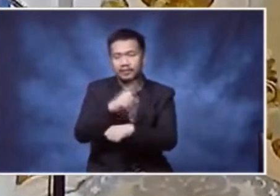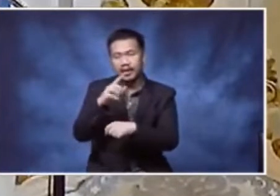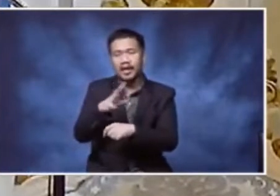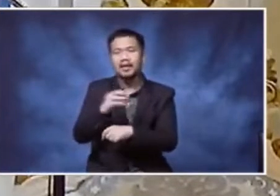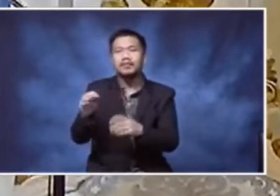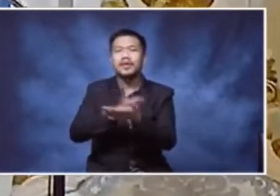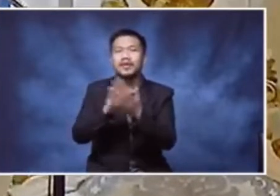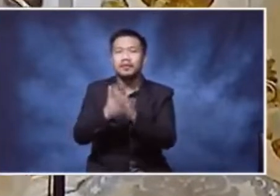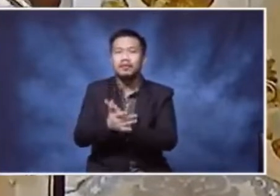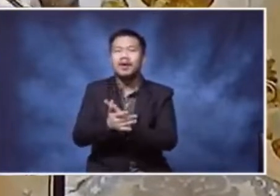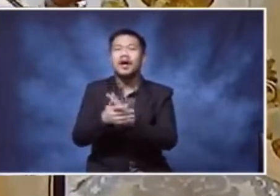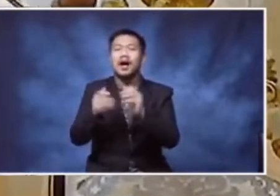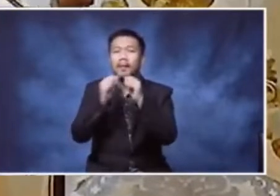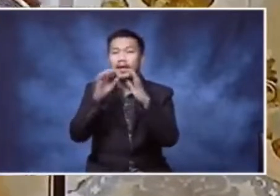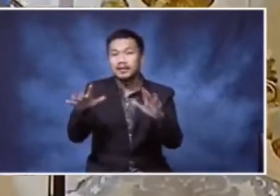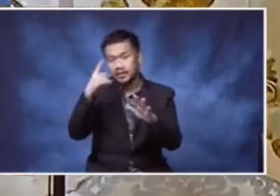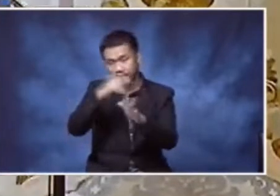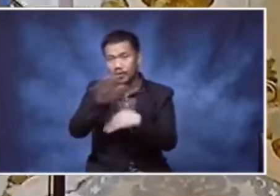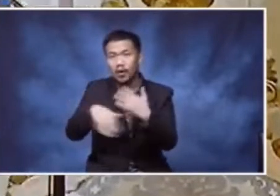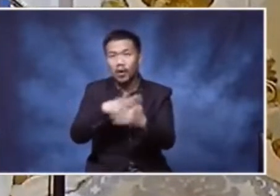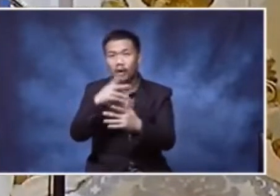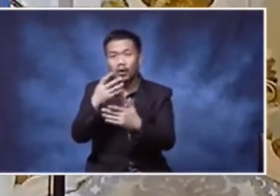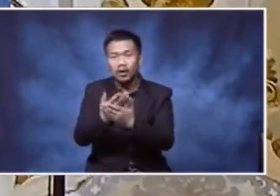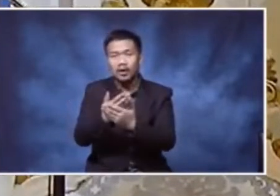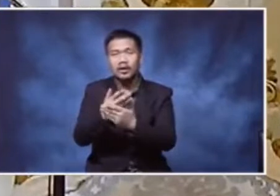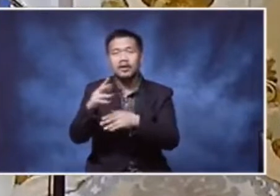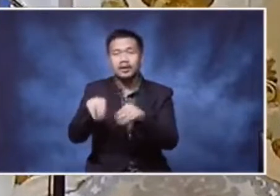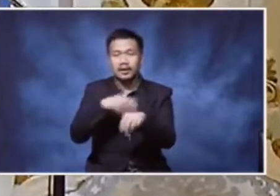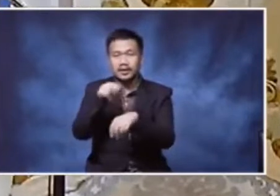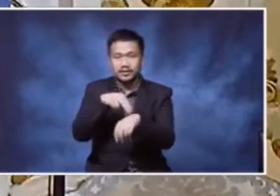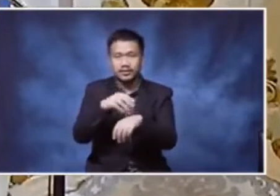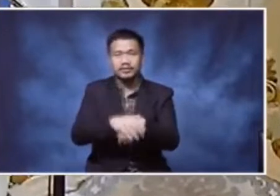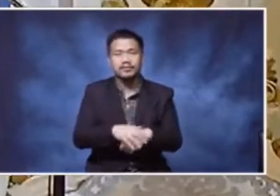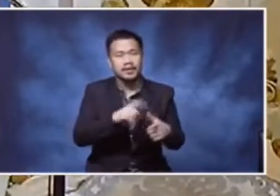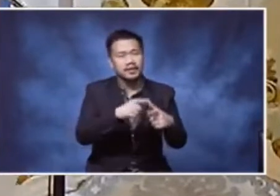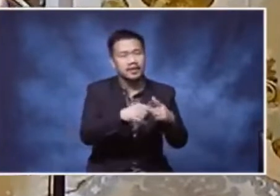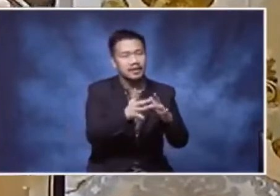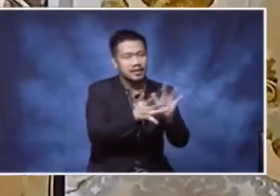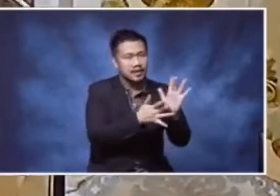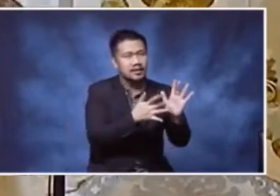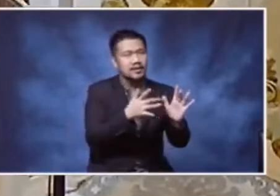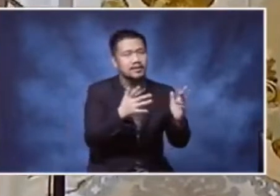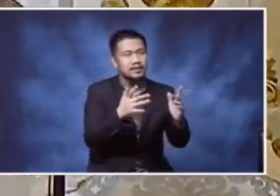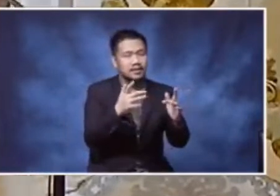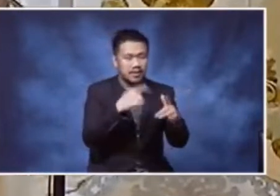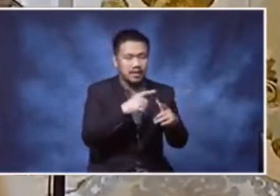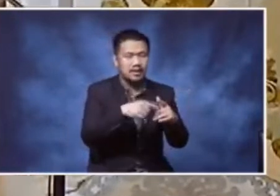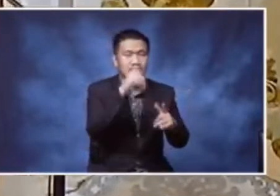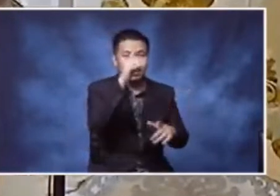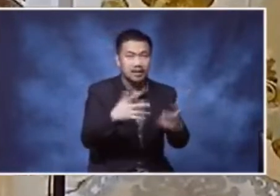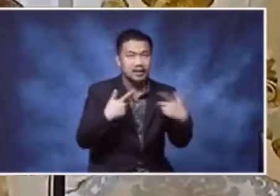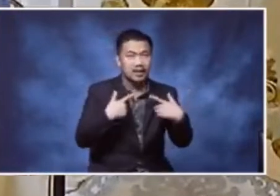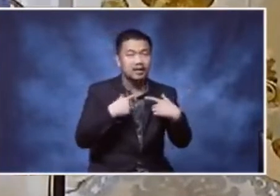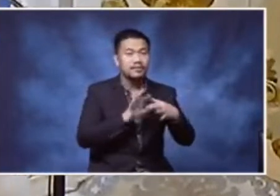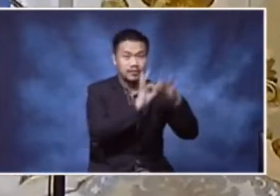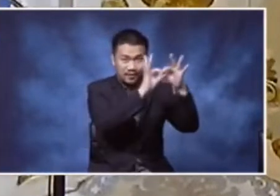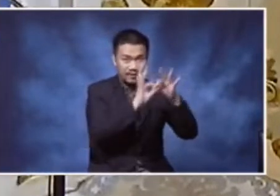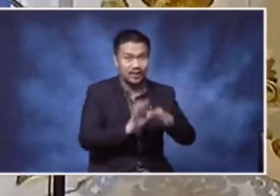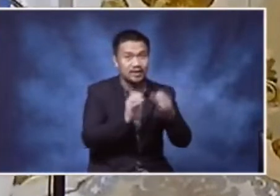bansa. Nandiyan yung covenant ng Diyos kay Moises sa Sinai na itong bayan na ito'y maging bayan ng